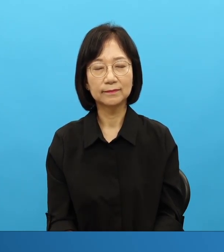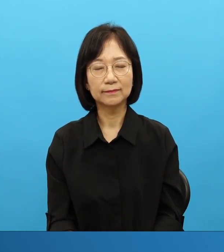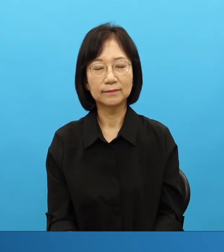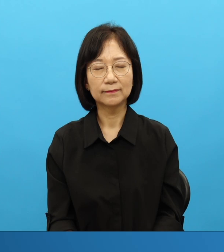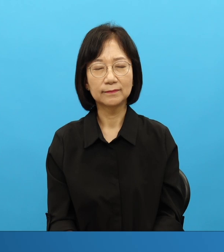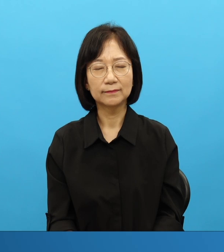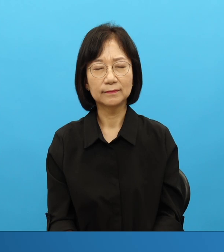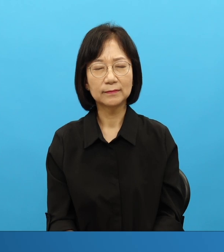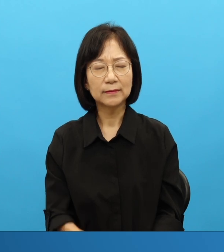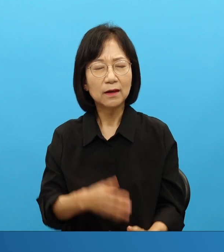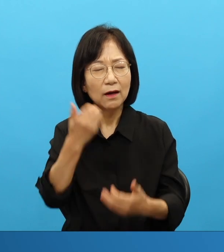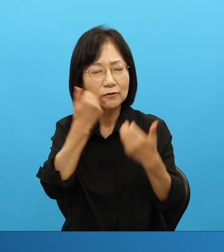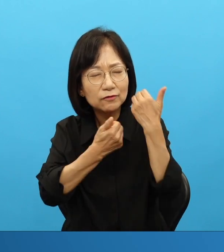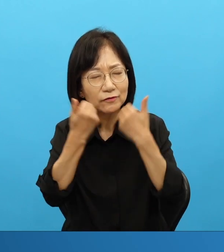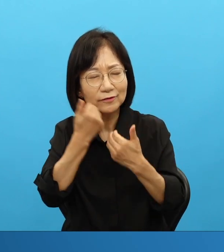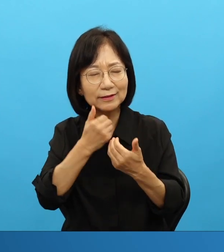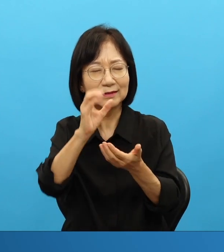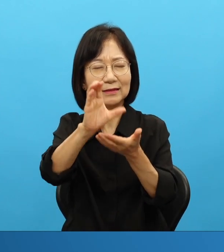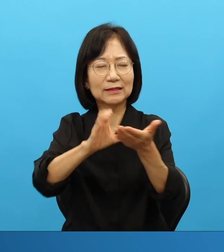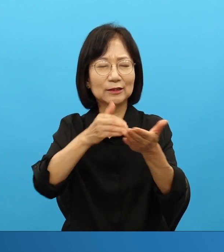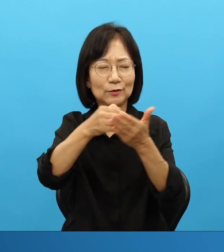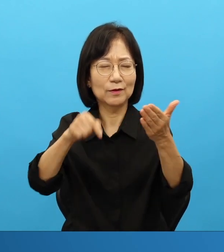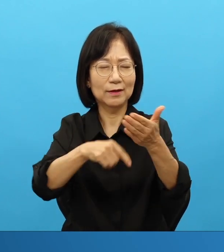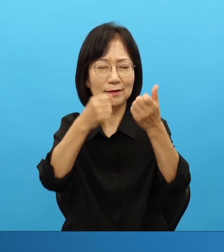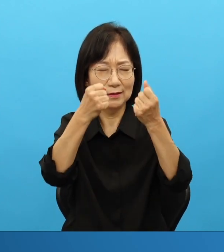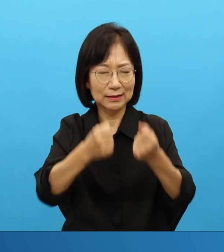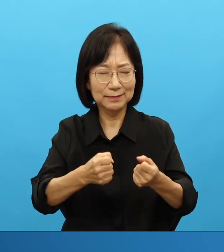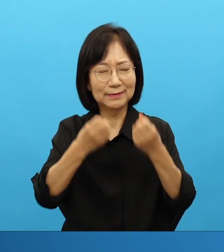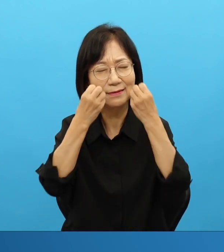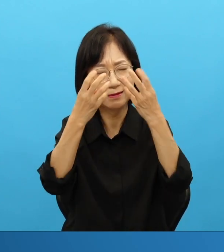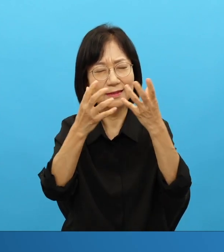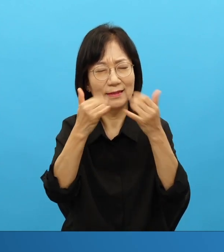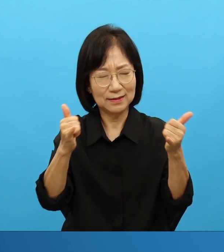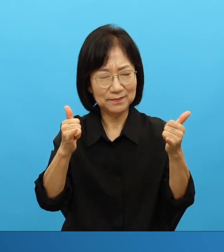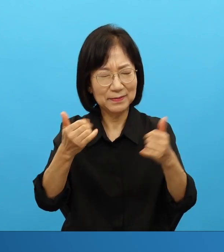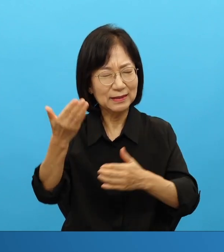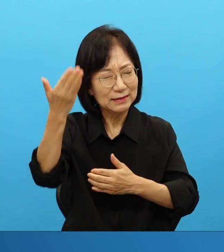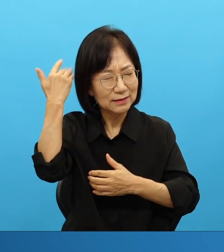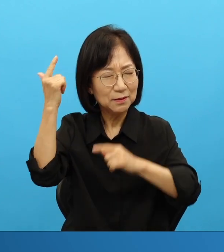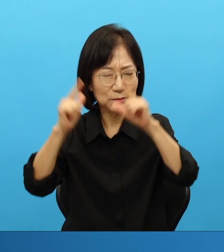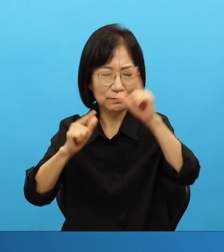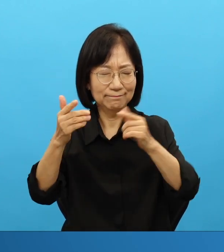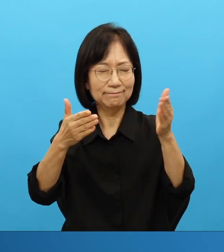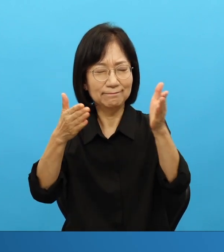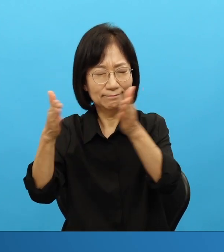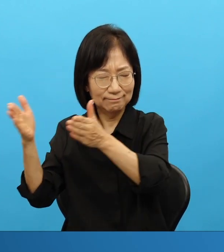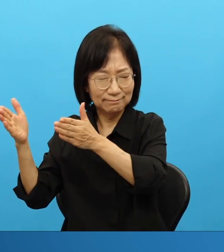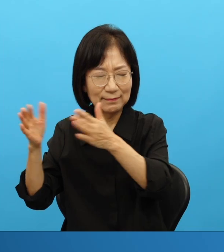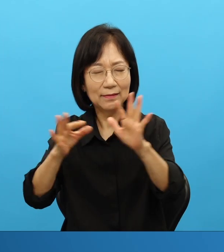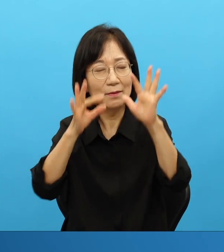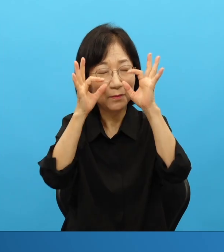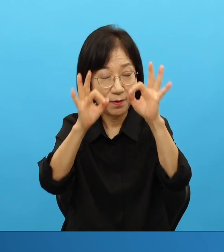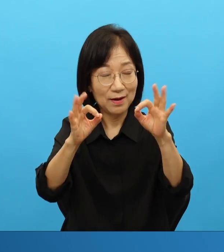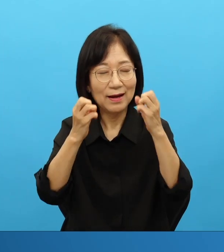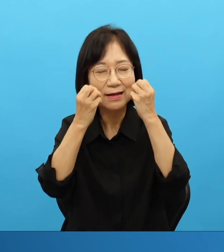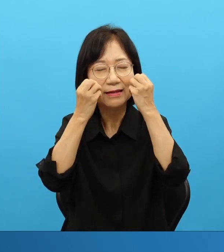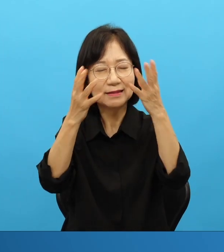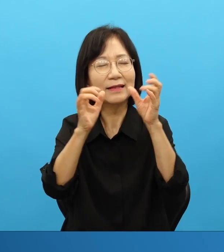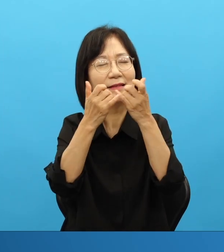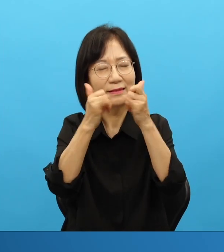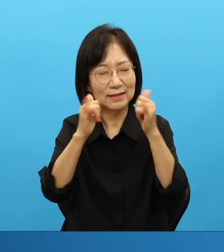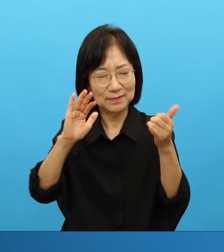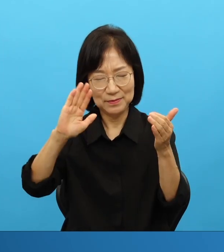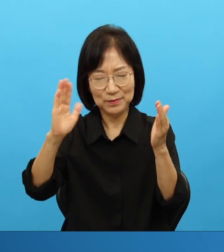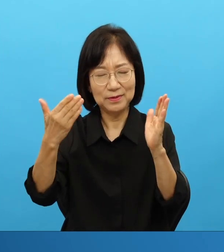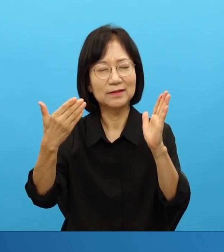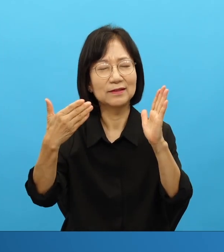누구든지 그리스도 안에 있으면 새로운 피조물이라 이전 것은 지나갔으니 보라 새 것이 되었도다. Therefore, if anyone is in